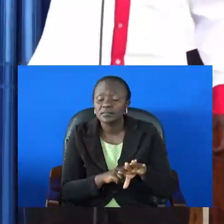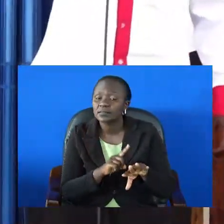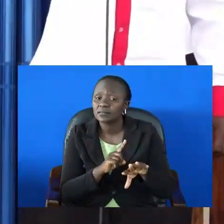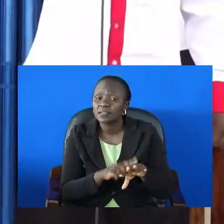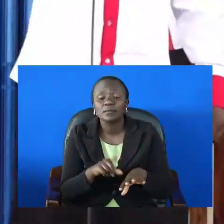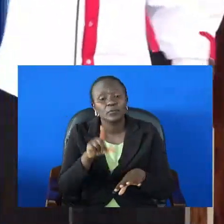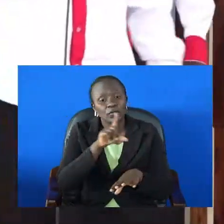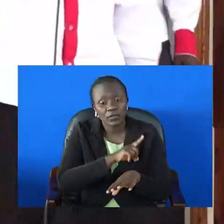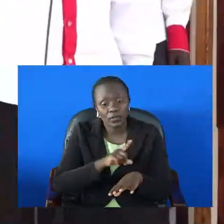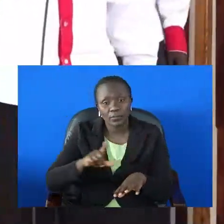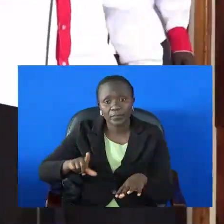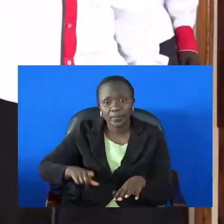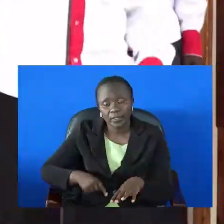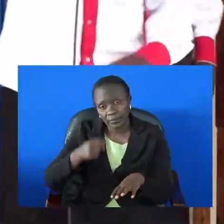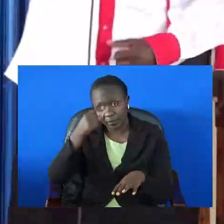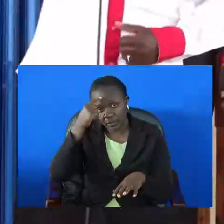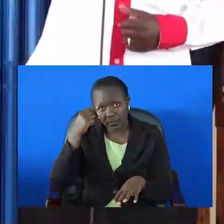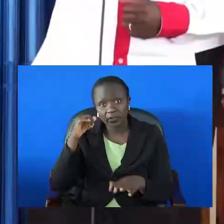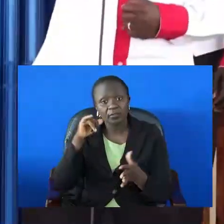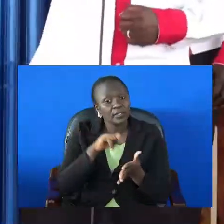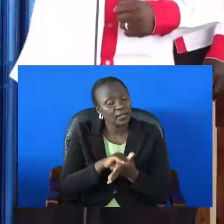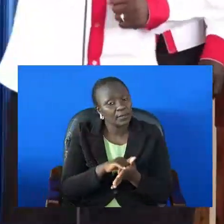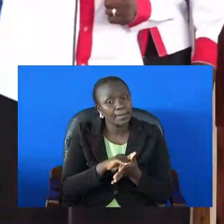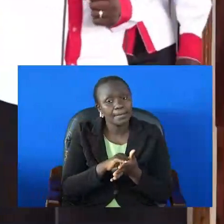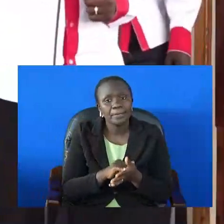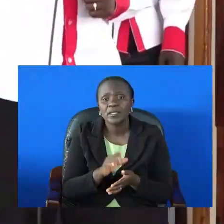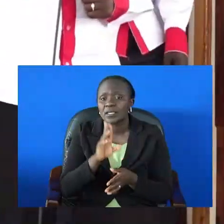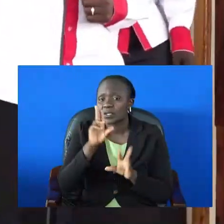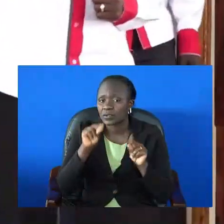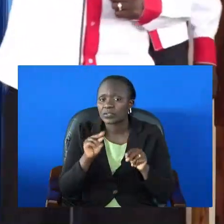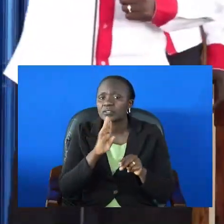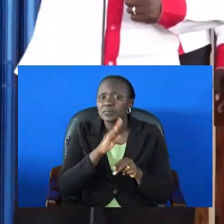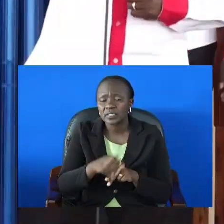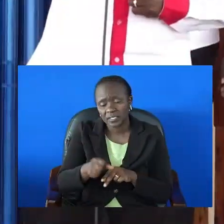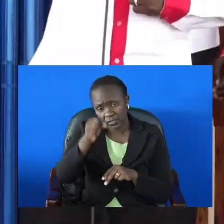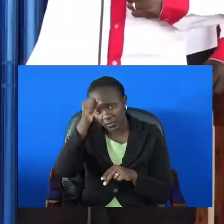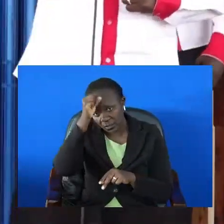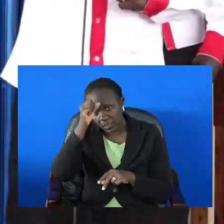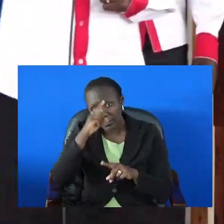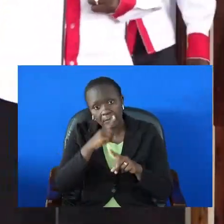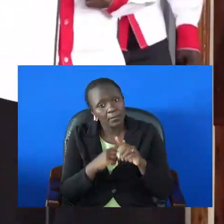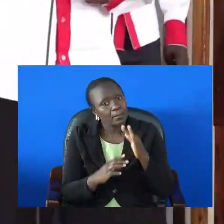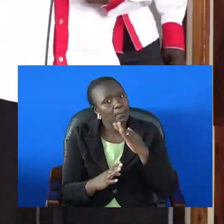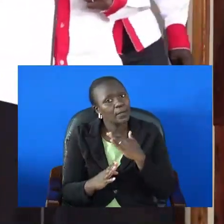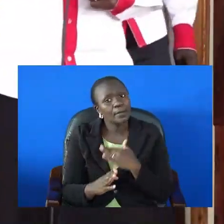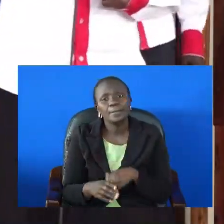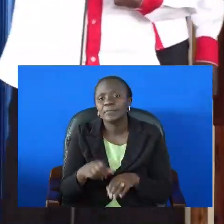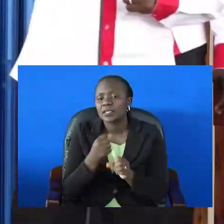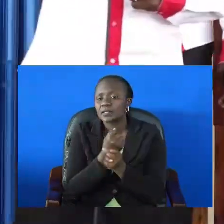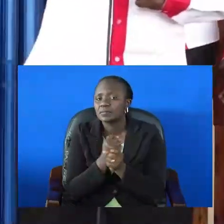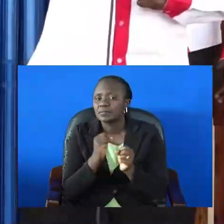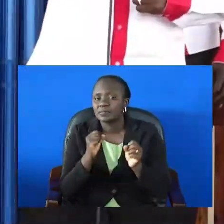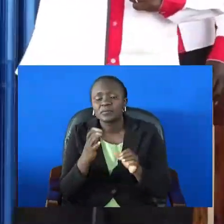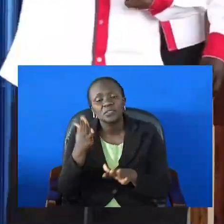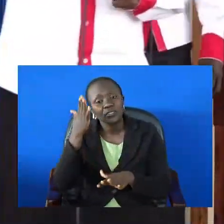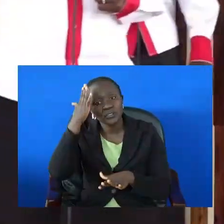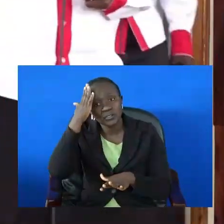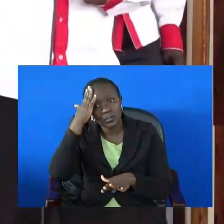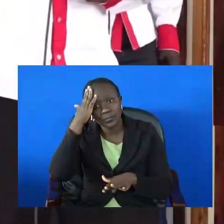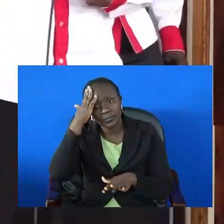ya Bwana. Kwa sababu hiyo, usiwe wajinga, bali fahamu